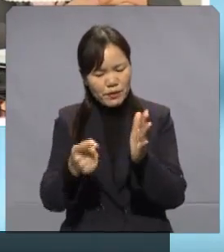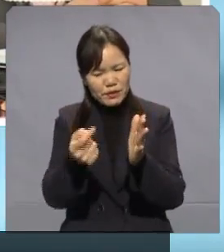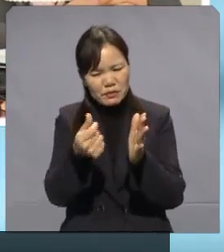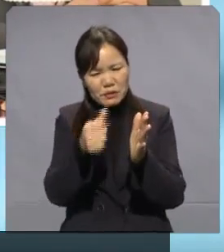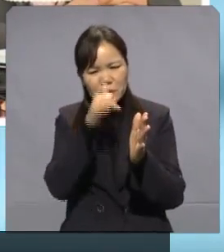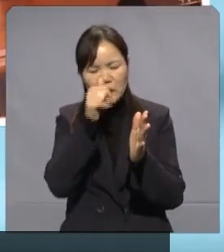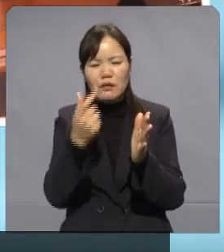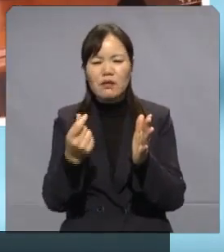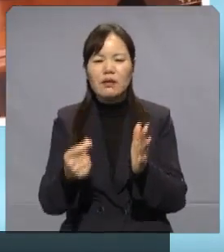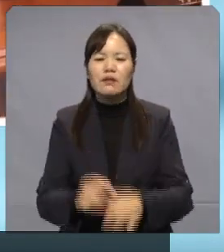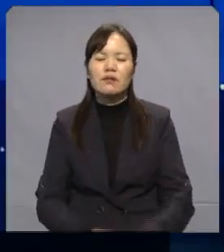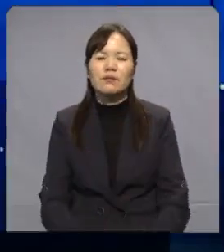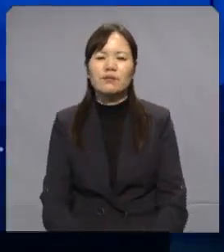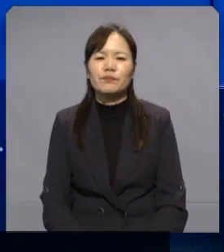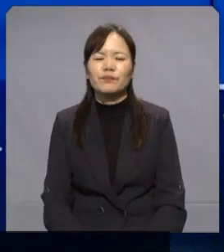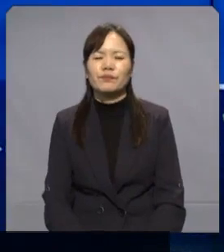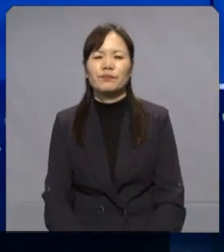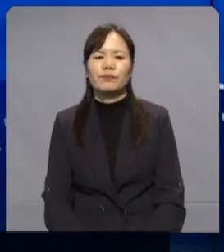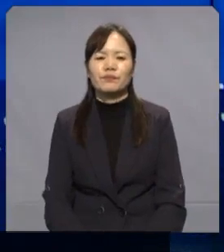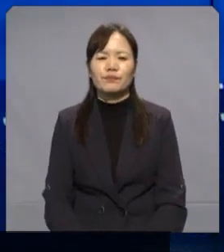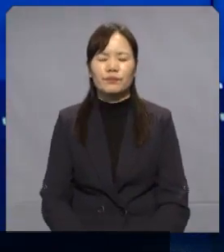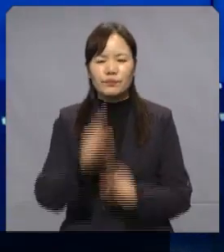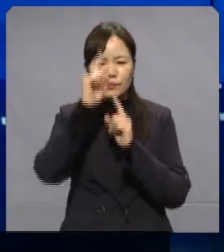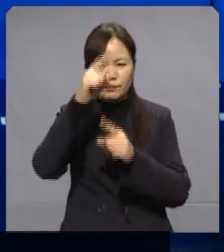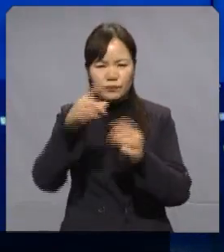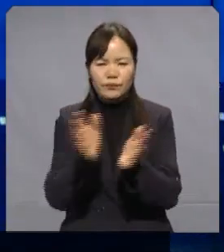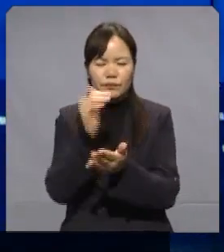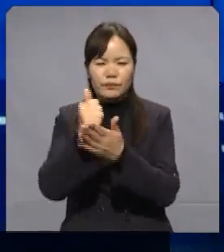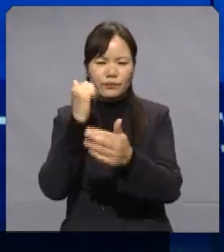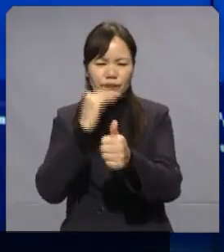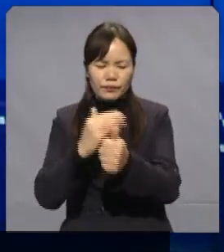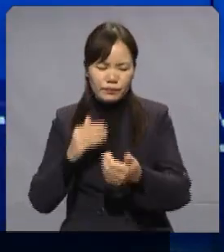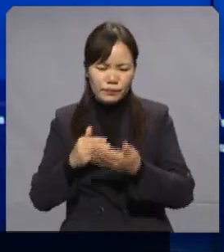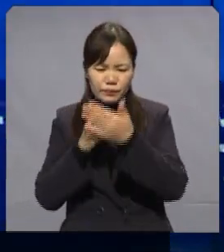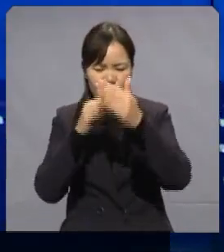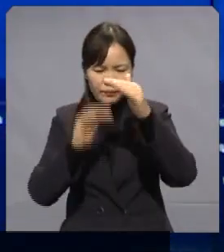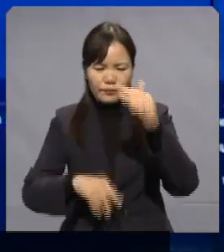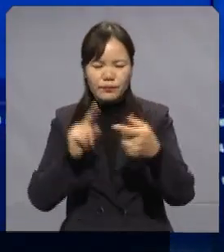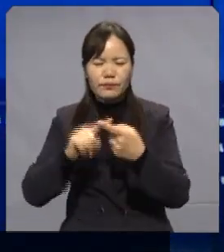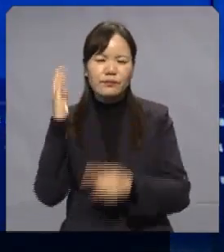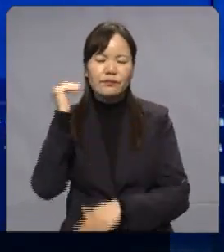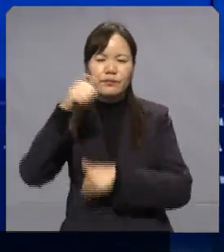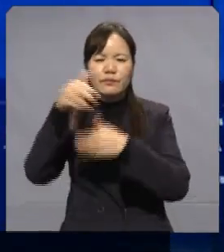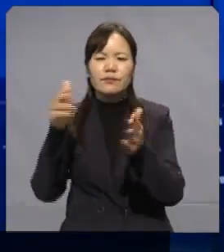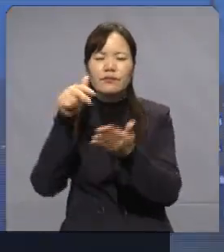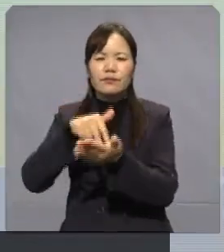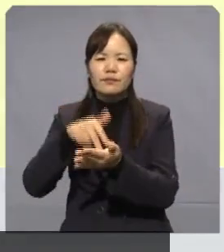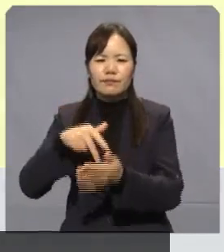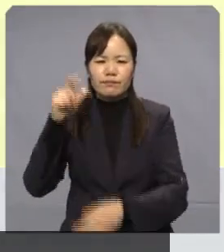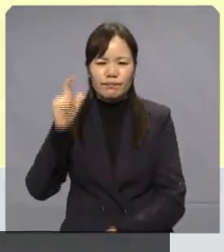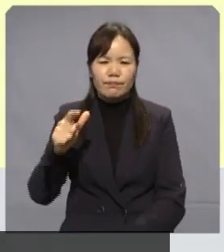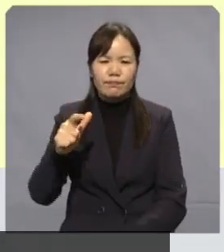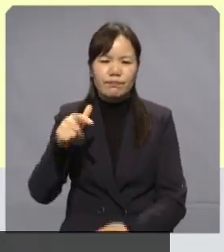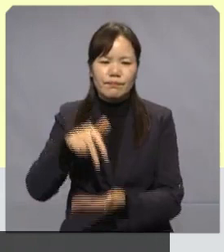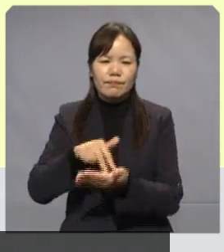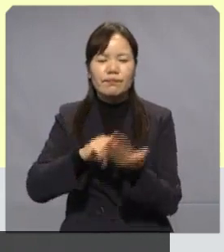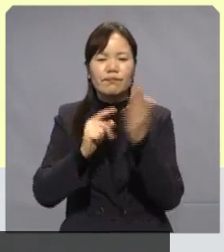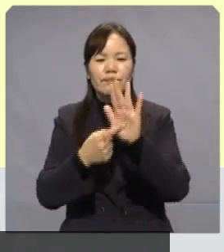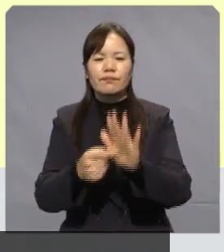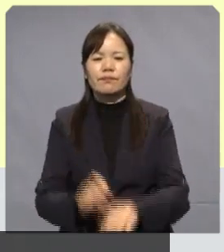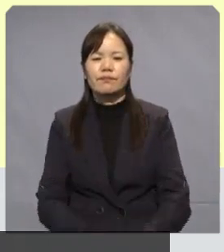네. 자 이상민 장관 해임 건의안에 대해서 대통령실 역시 강경 대응 기조를 이어가고